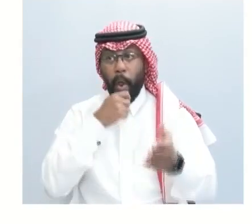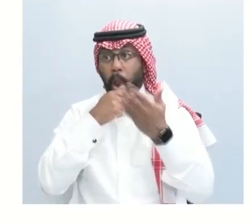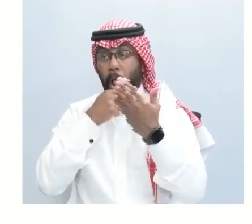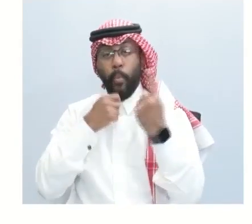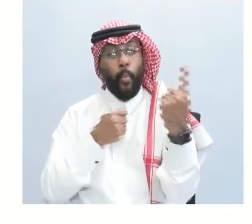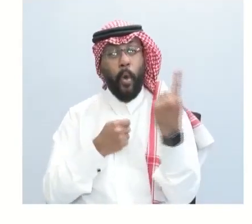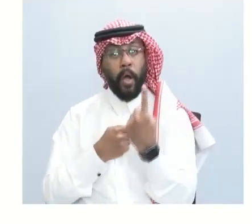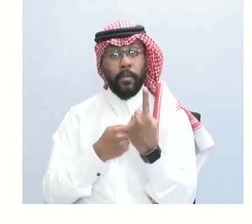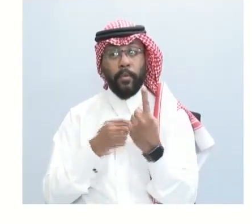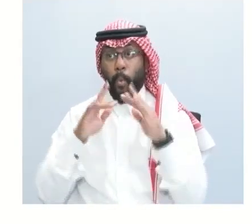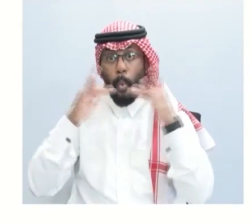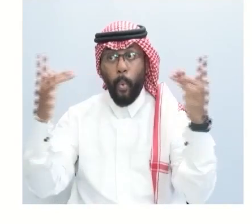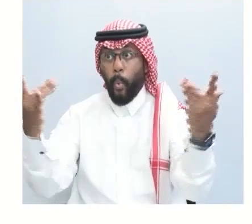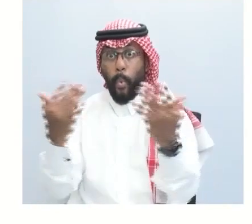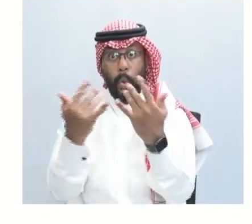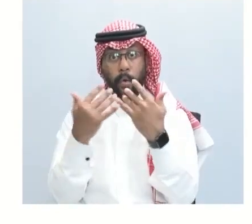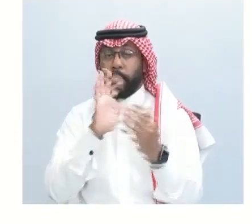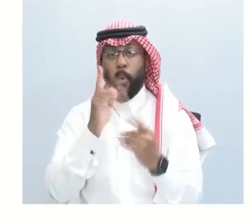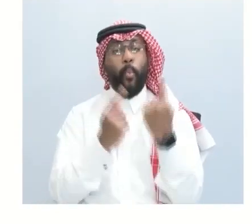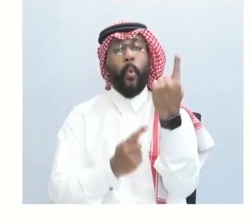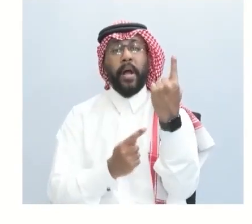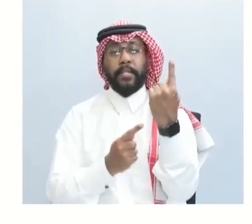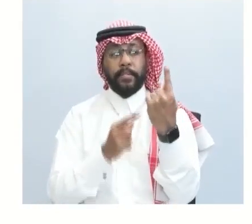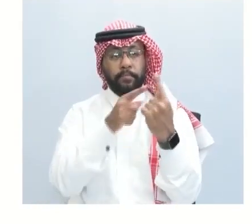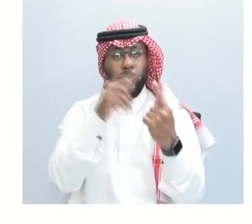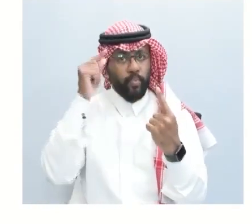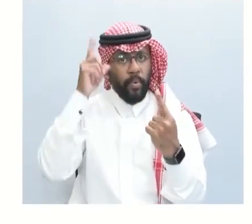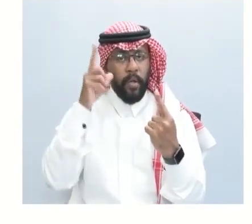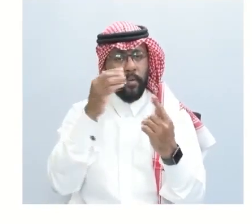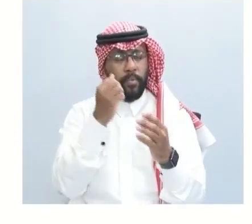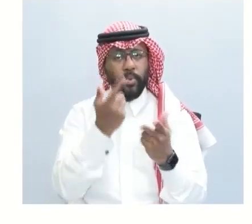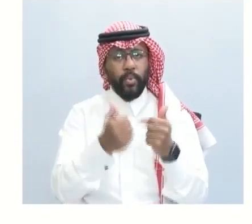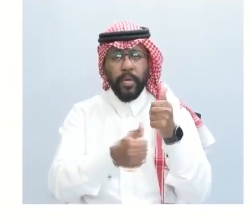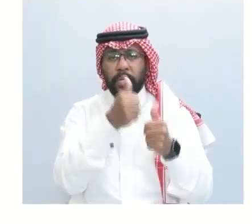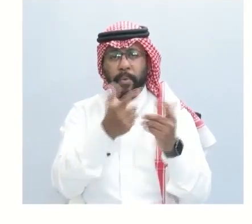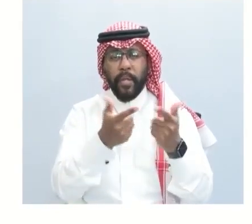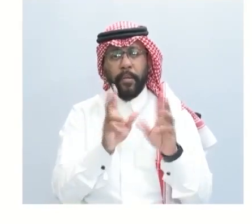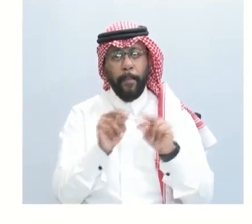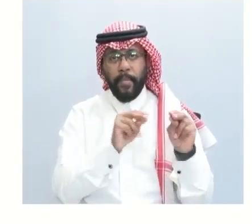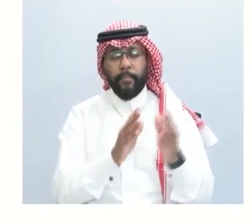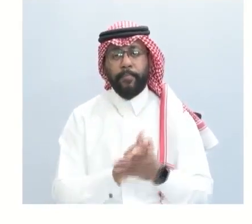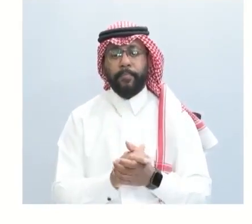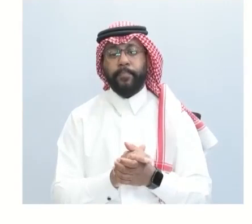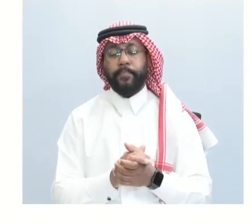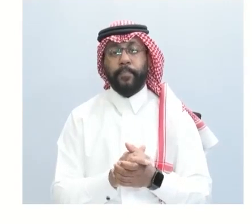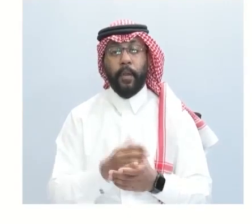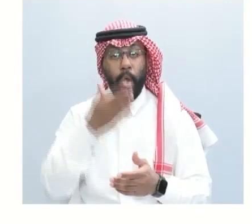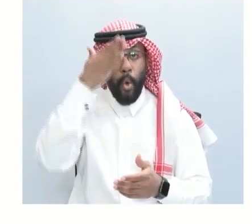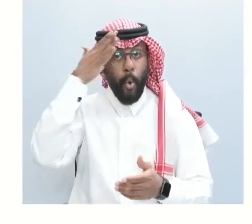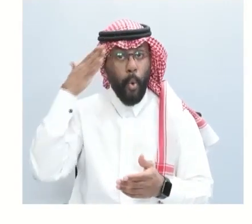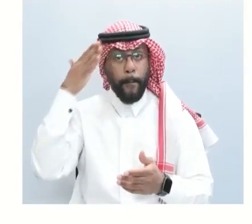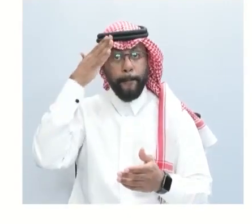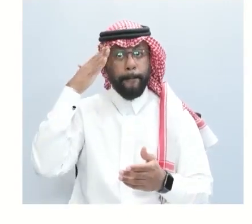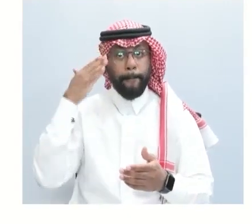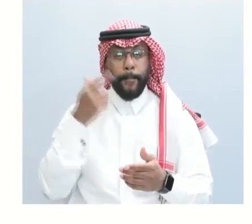مع احد الطلاب و يناقش احد الطلاب حول مستواه الدراسي فقط احد الخبراء يقدم ورقه عمل احد